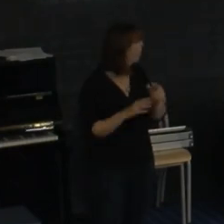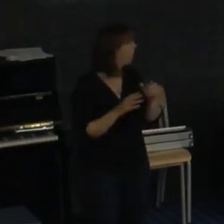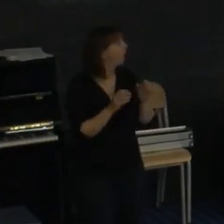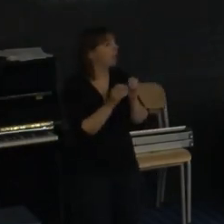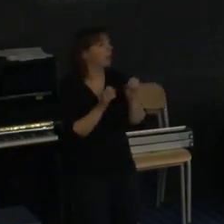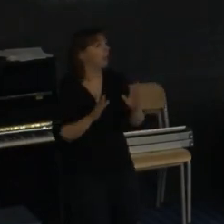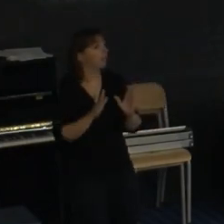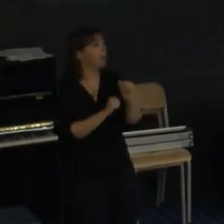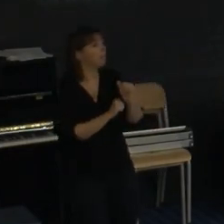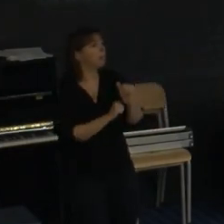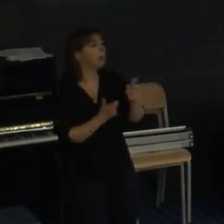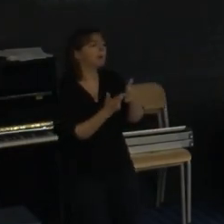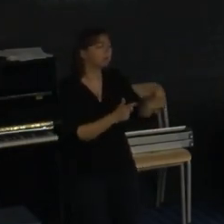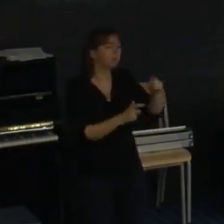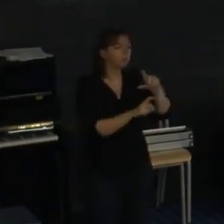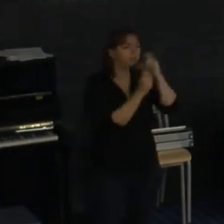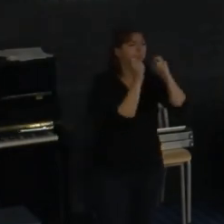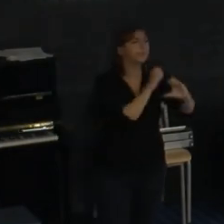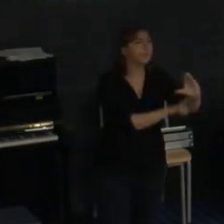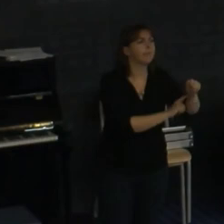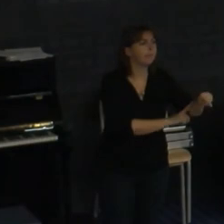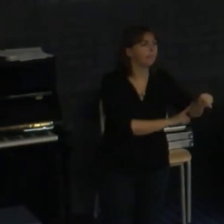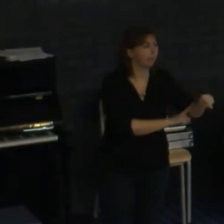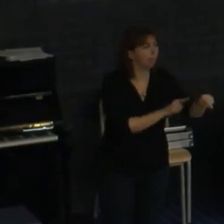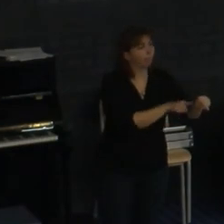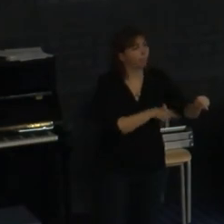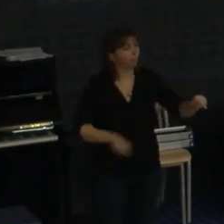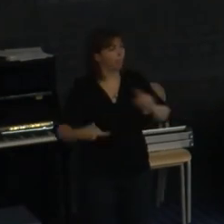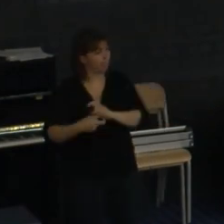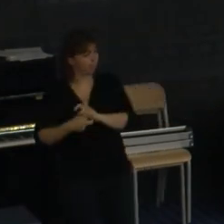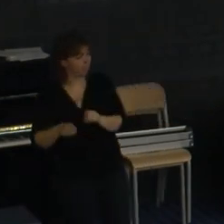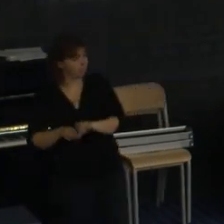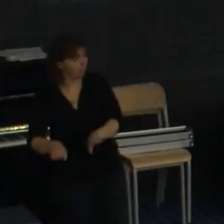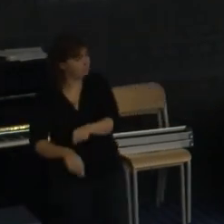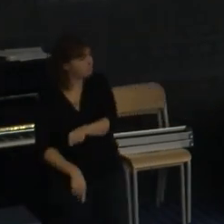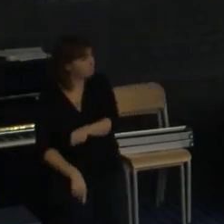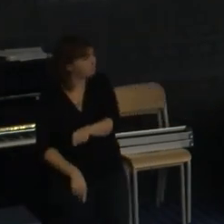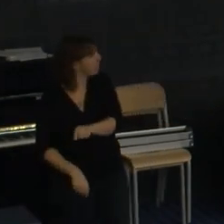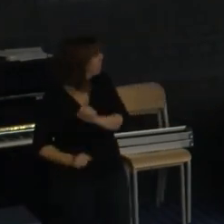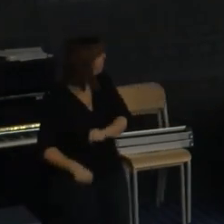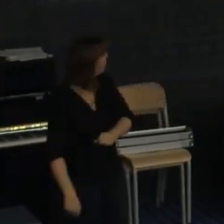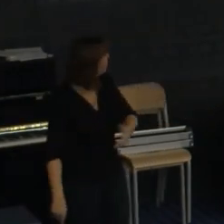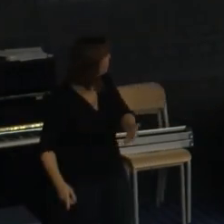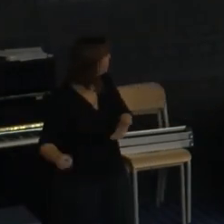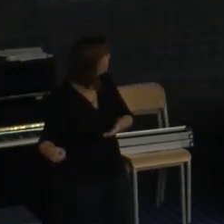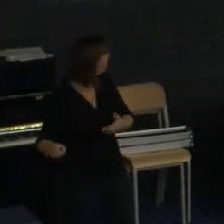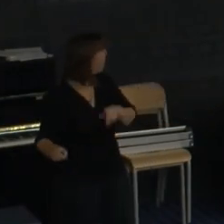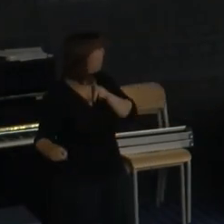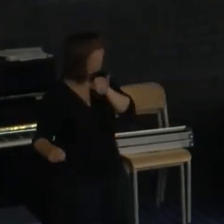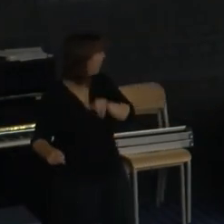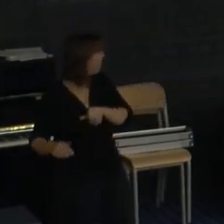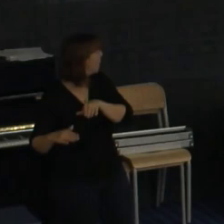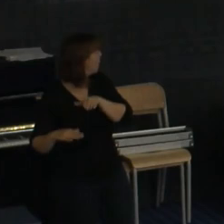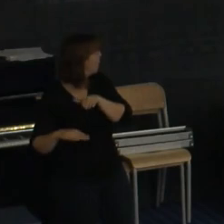c'était au niveau du code C. On peut refaire la même chose au niveau du code Python. Donc, on a PyPrint, le nom de la variable, PyLocals,